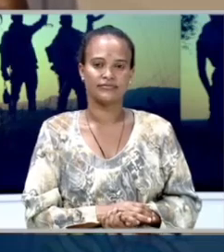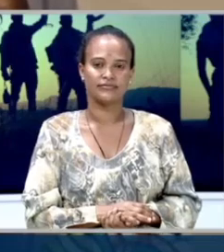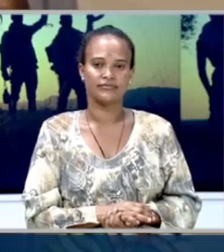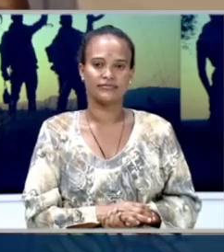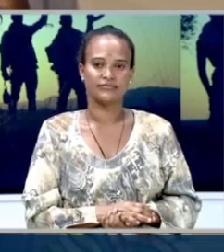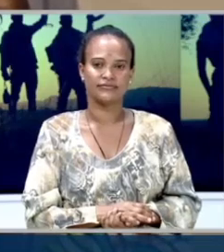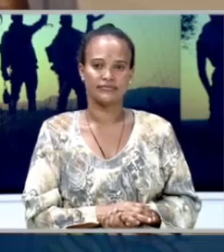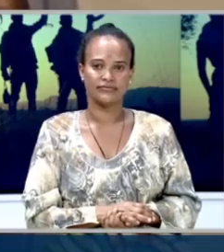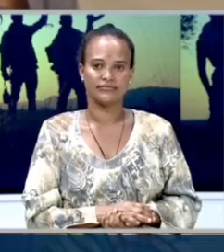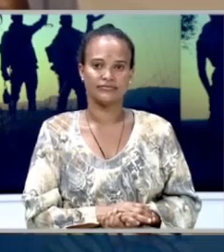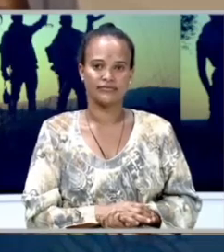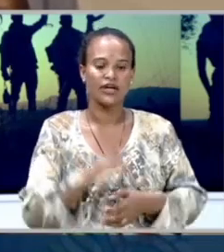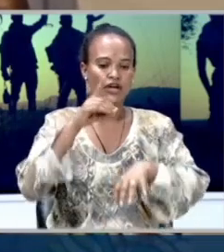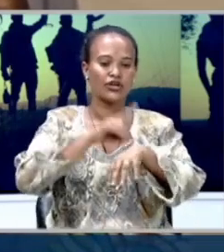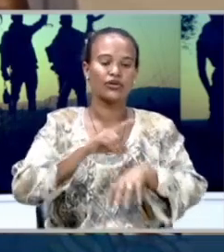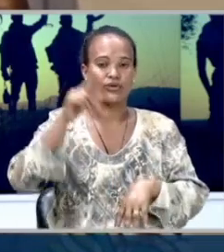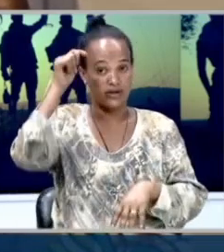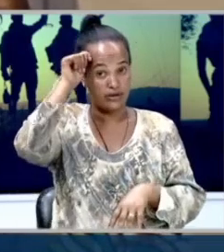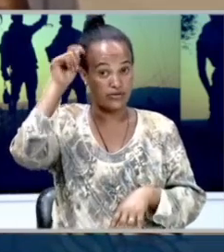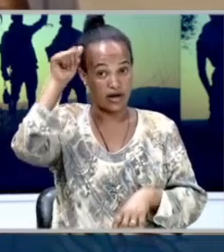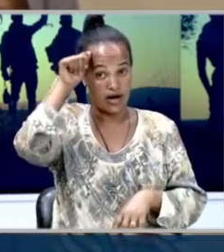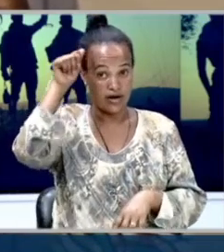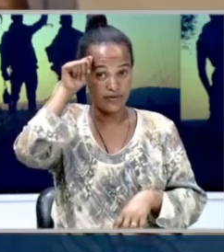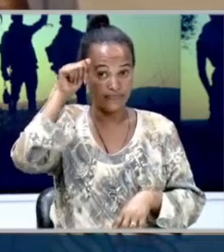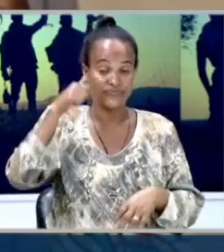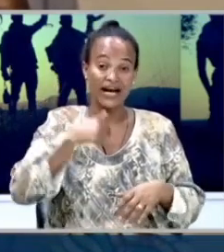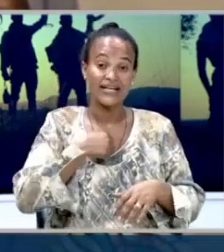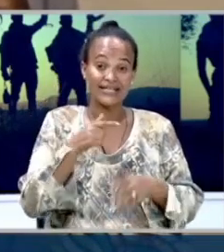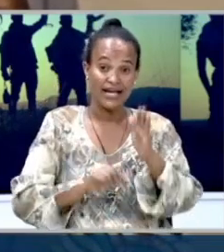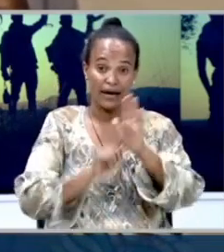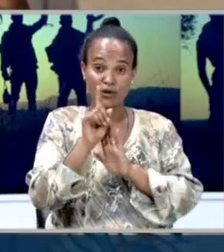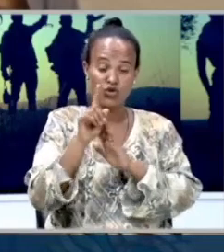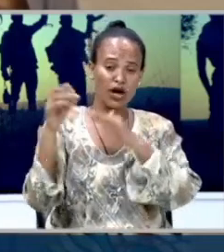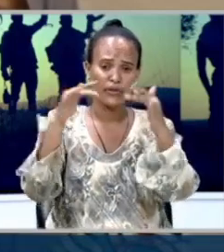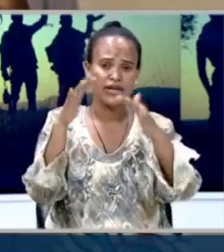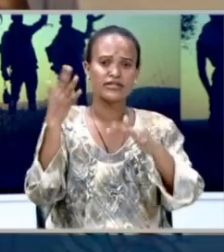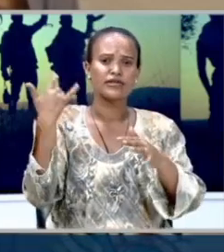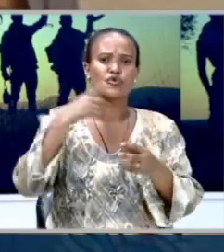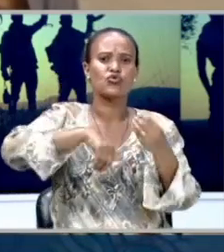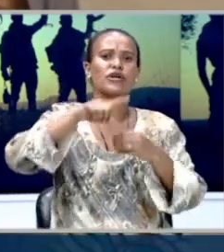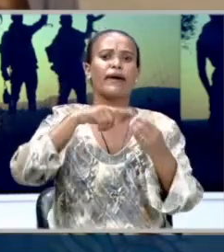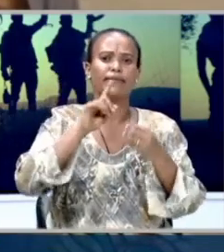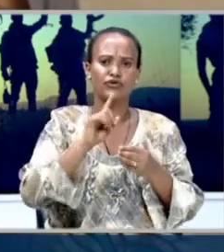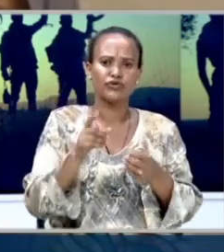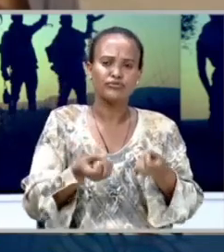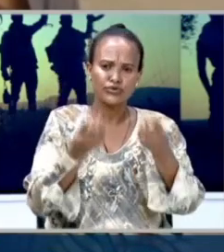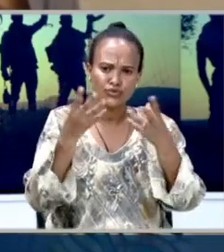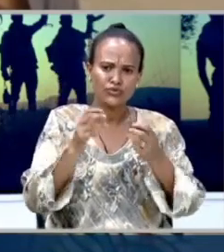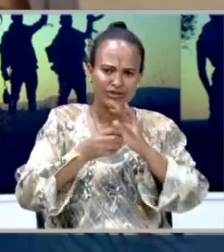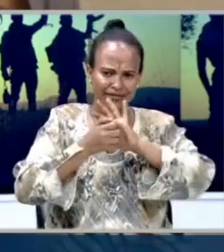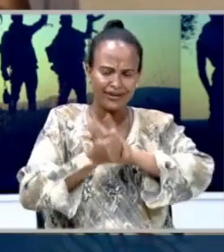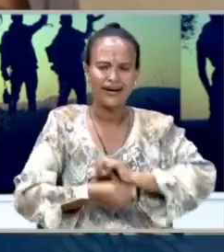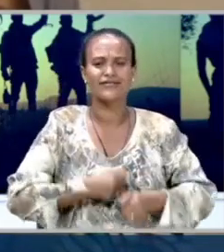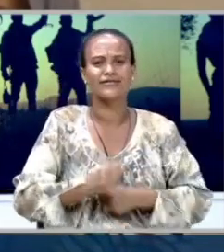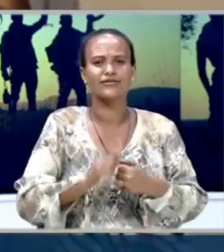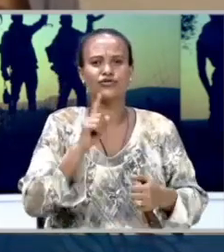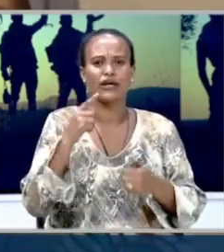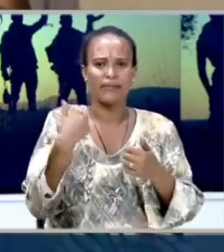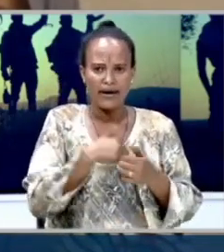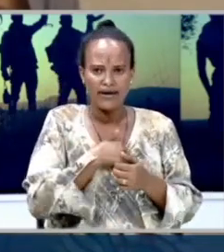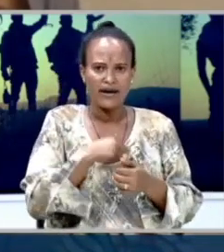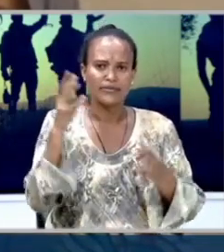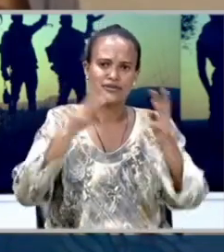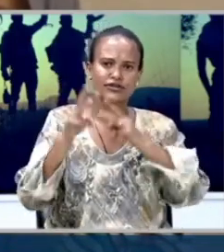member states. Dr. Tedros Adhanom, أنا زعب خلو أبو كينا زنبرو كبابيوم بزحون هاسي نيو لك كماي أبو